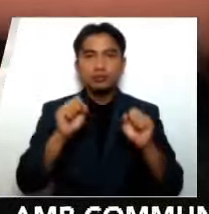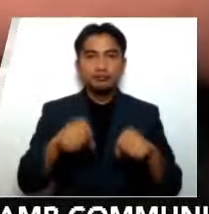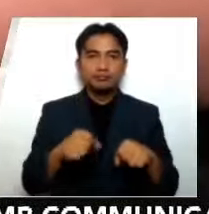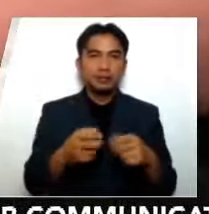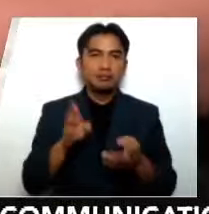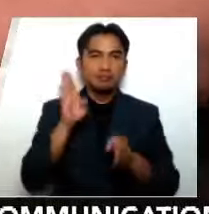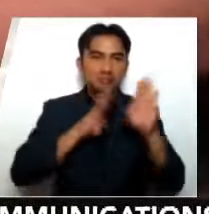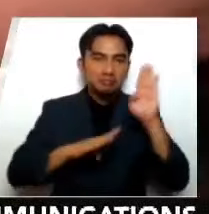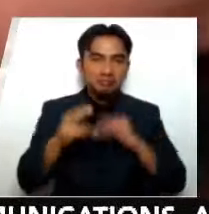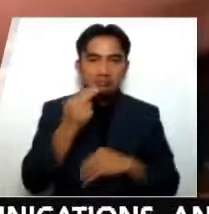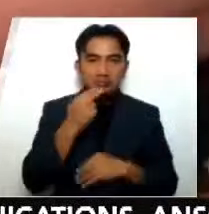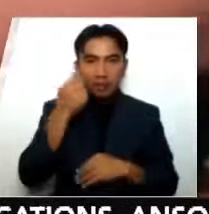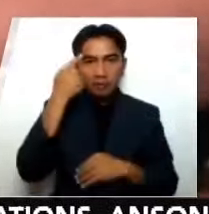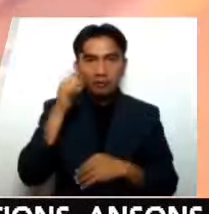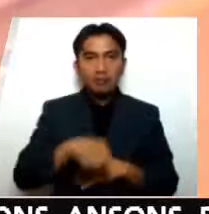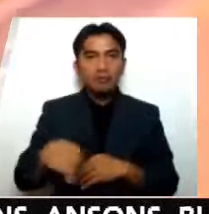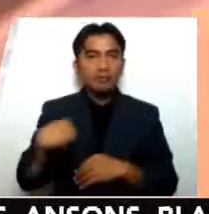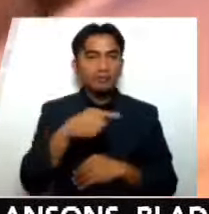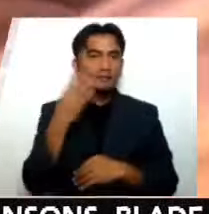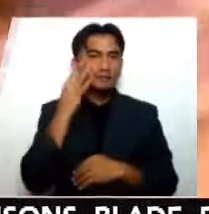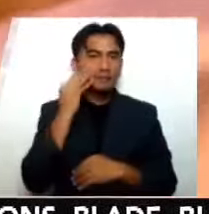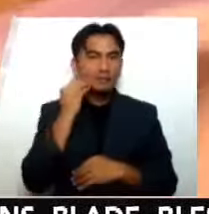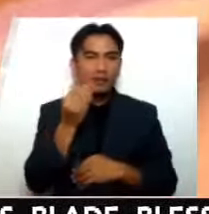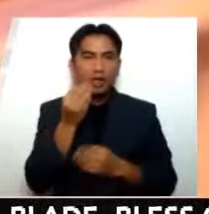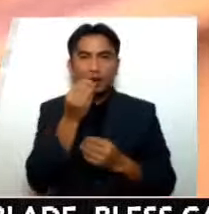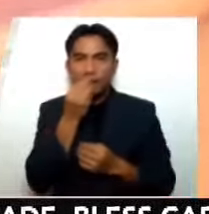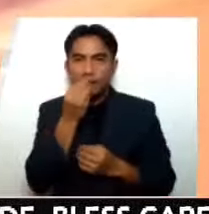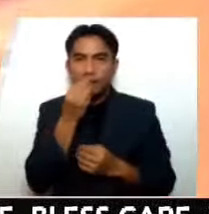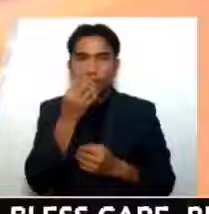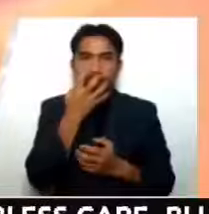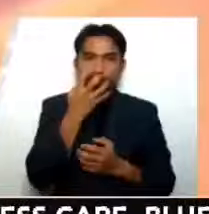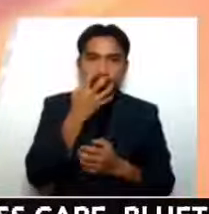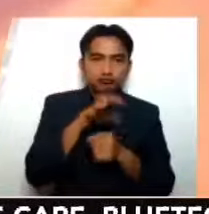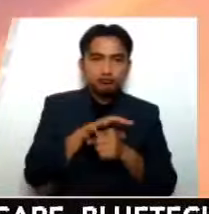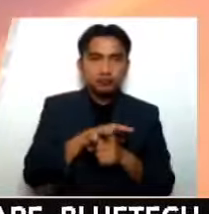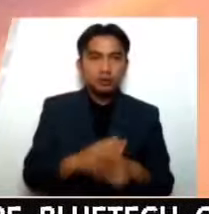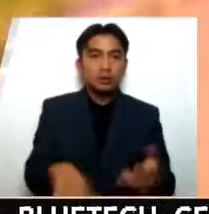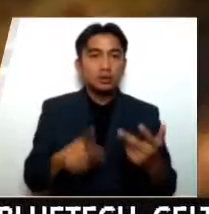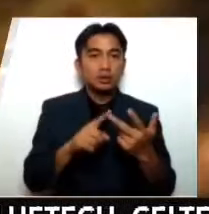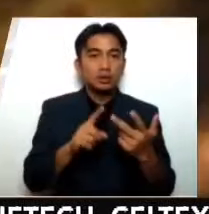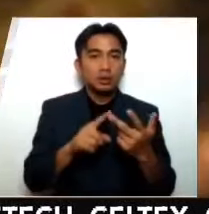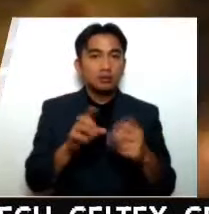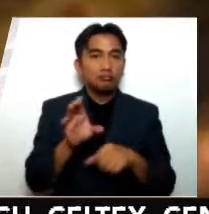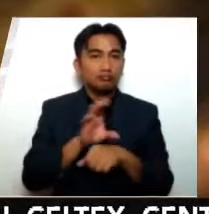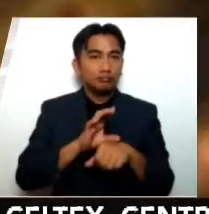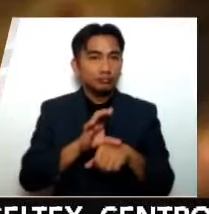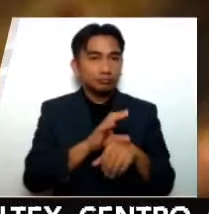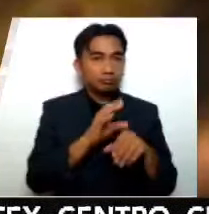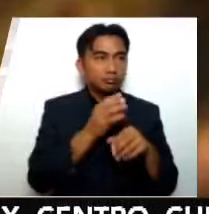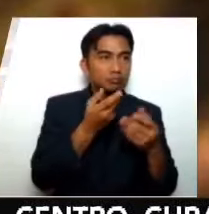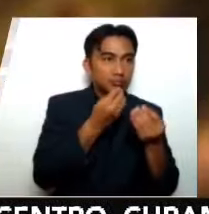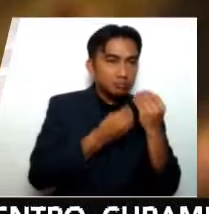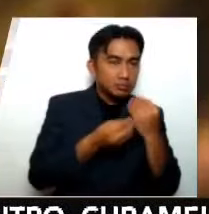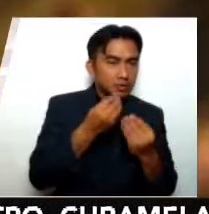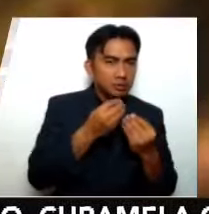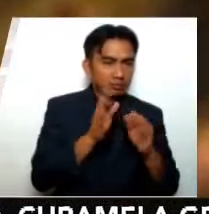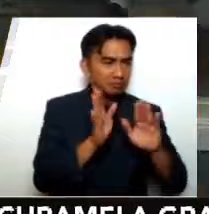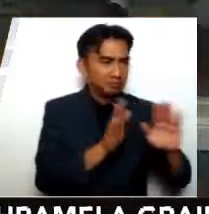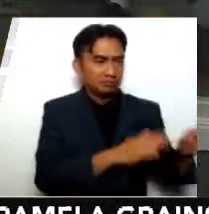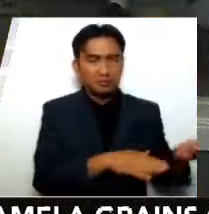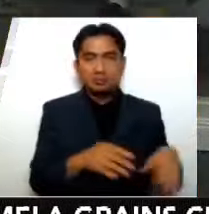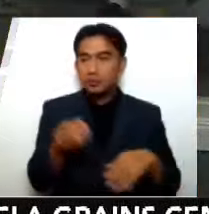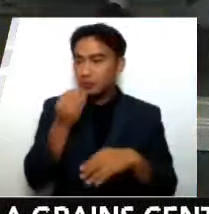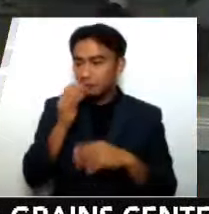mga dumaranas ng stress eating. Imbes na tsokolate o matatamis na pagkain, kumain na lang ng masusustansyang